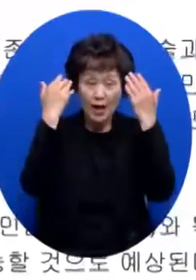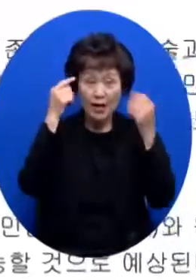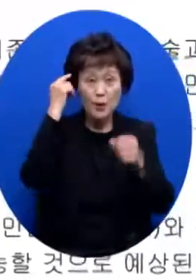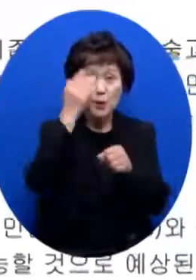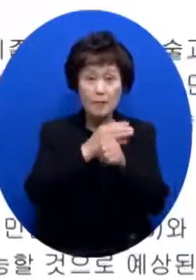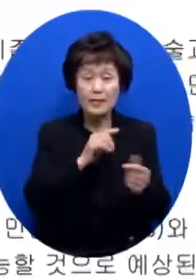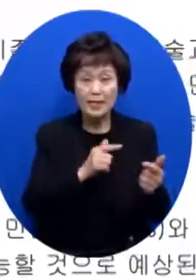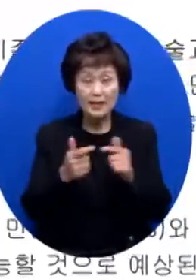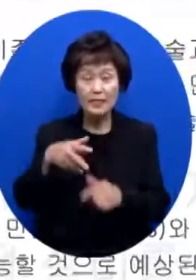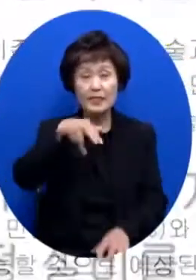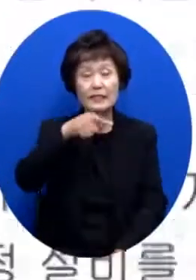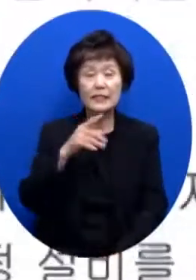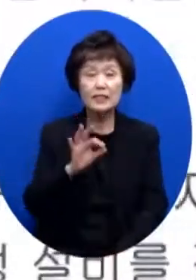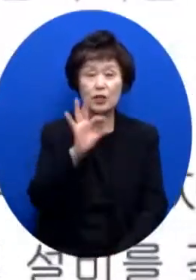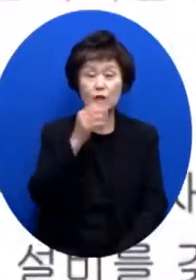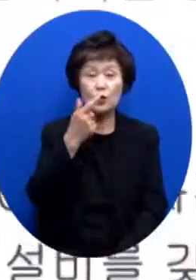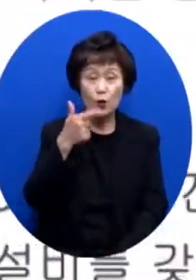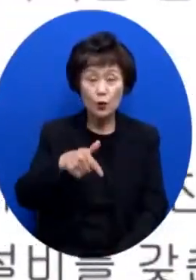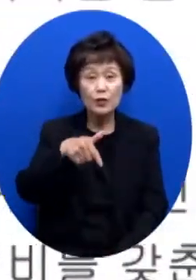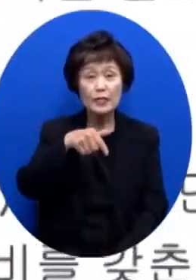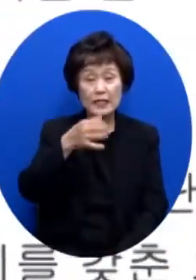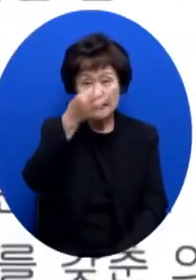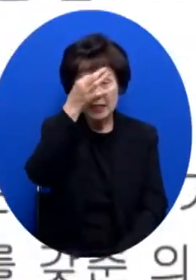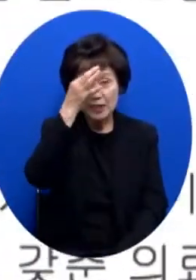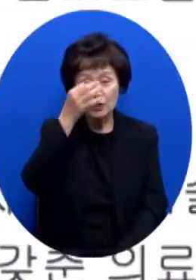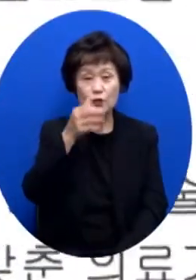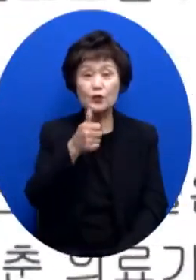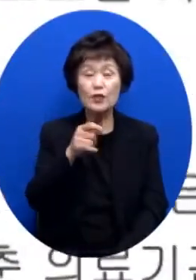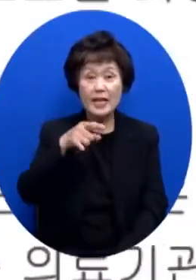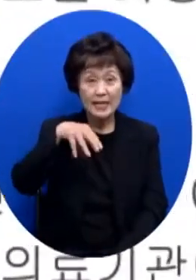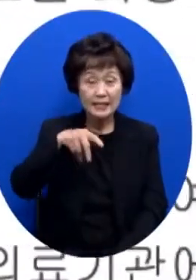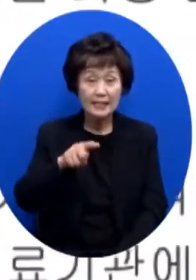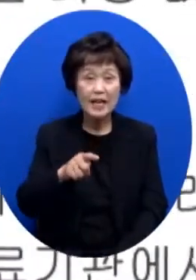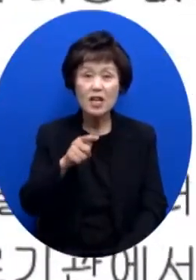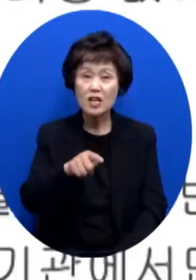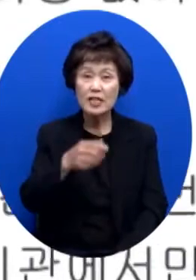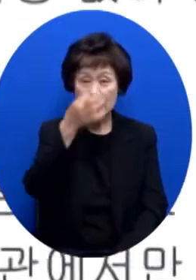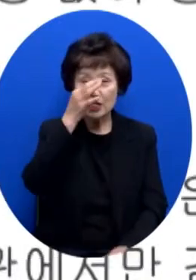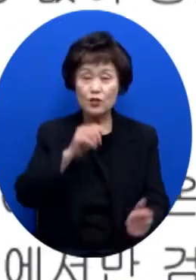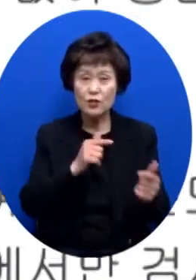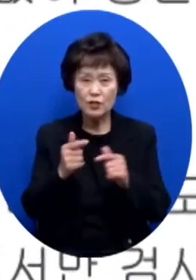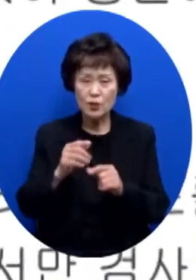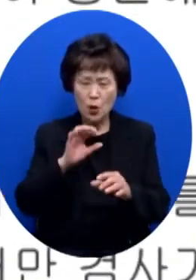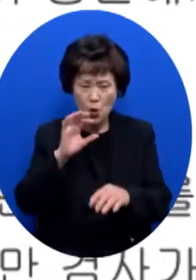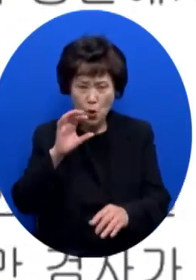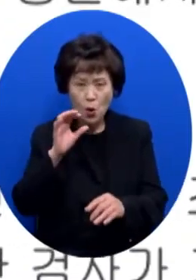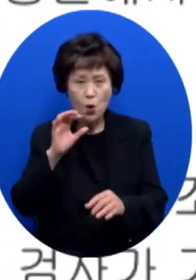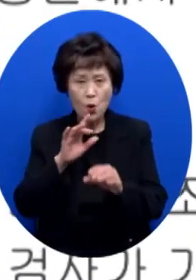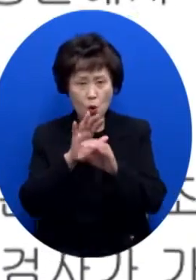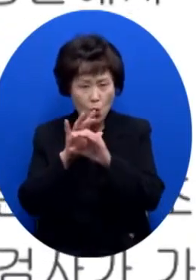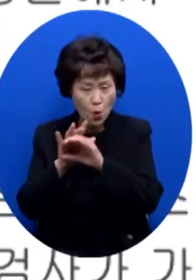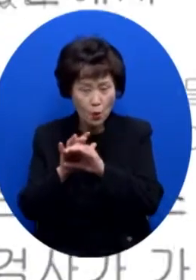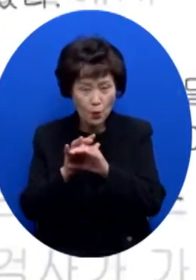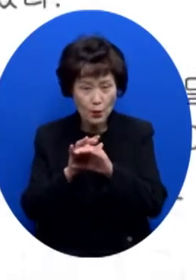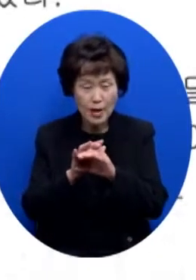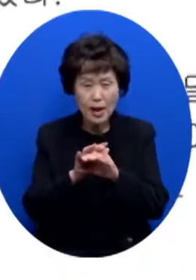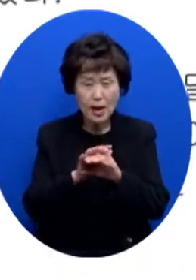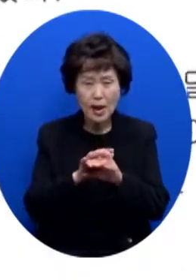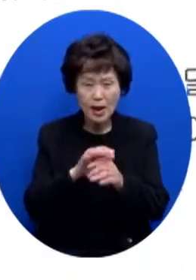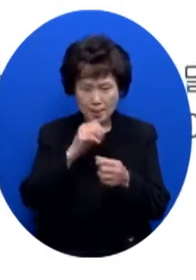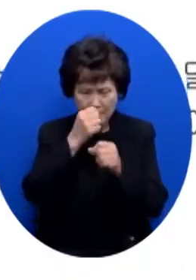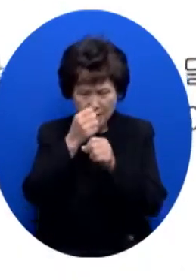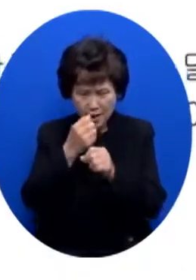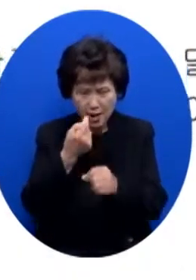핵산 증폭 기술을 활용해 변이를 포함한 코로나 바이러스를 한 번에 검출할 수 있는 분자 진단 기술을 개발했다고